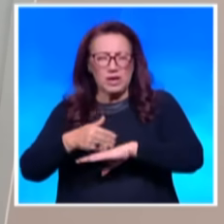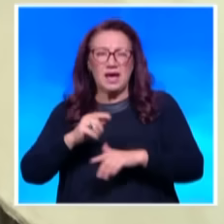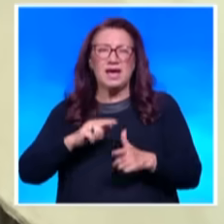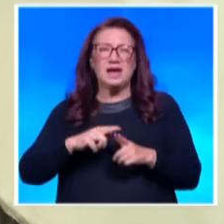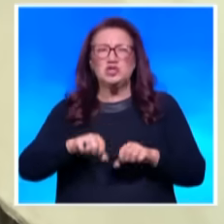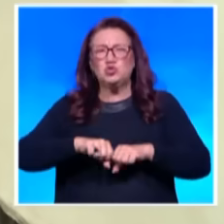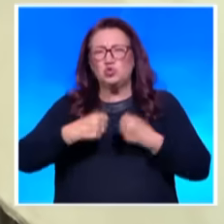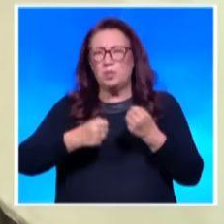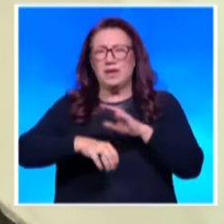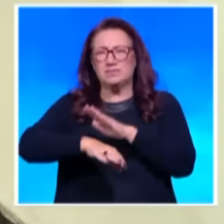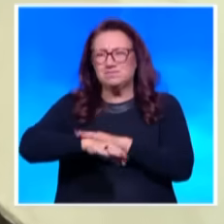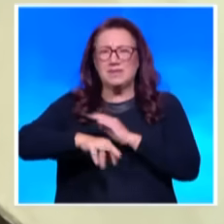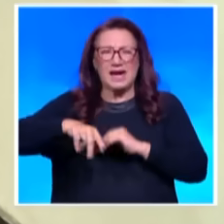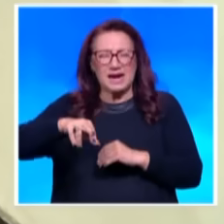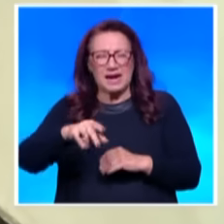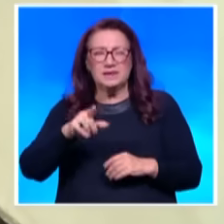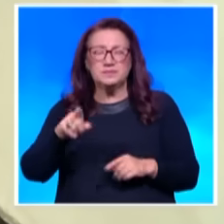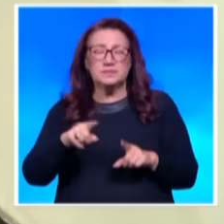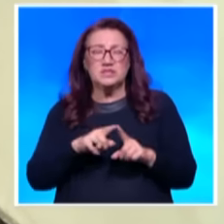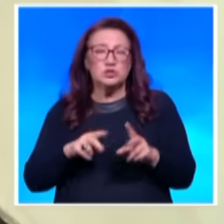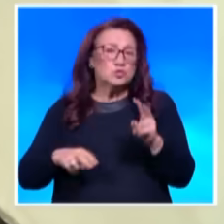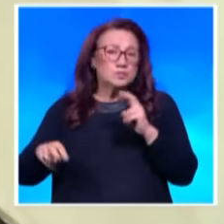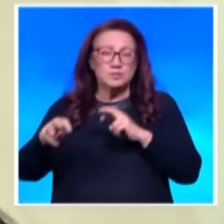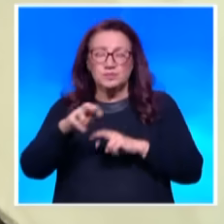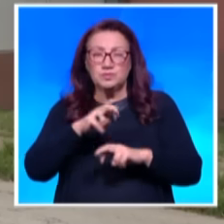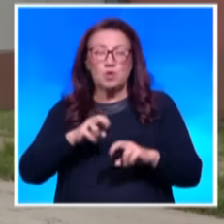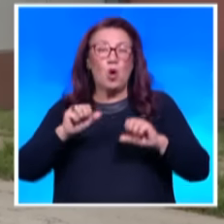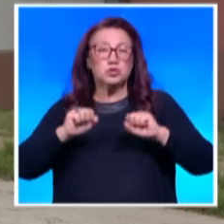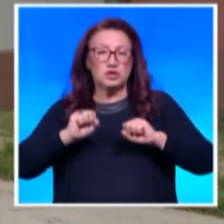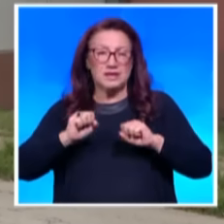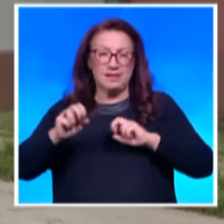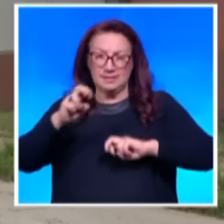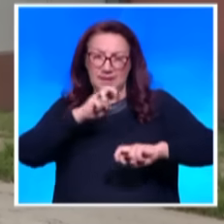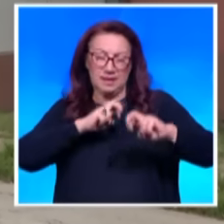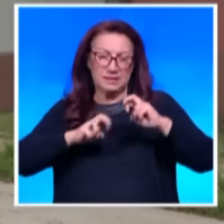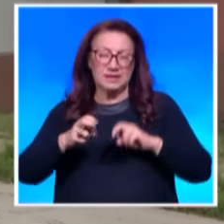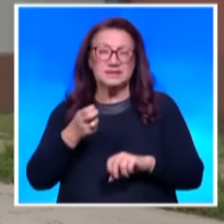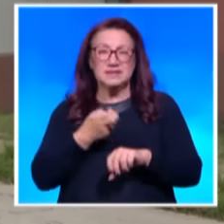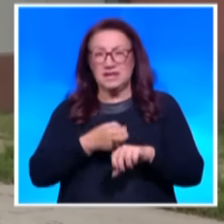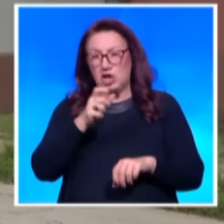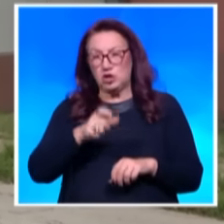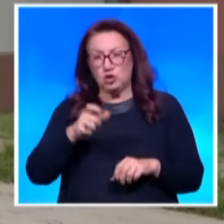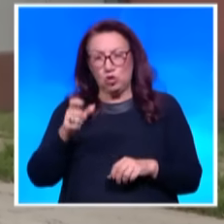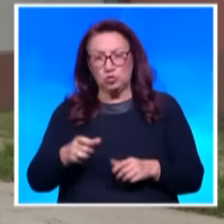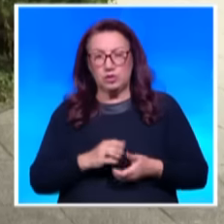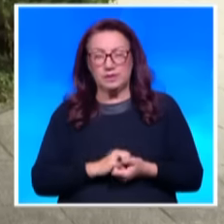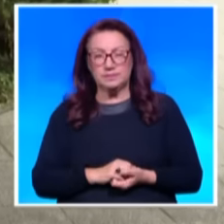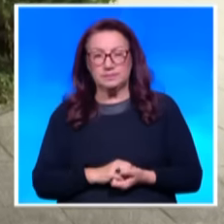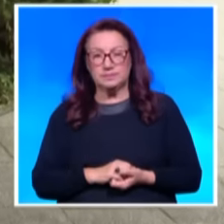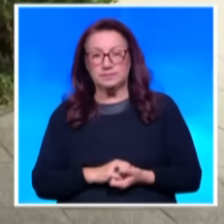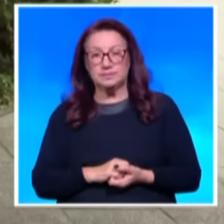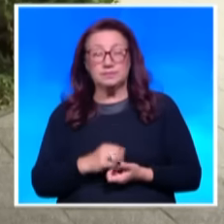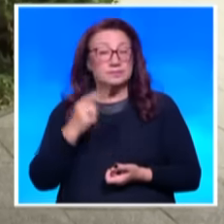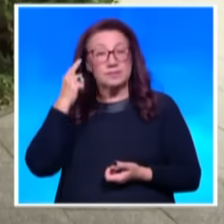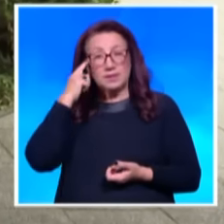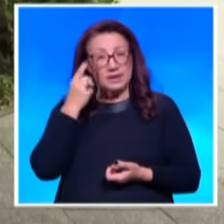към намиране на персонал са насочени и усилията на община Враца, въпреки че е миноритарен собственик на капитала на болницата. Знаете, че медицинските